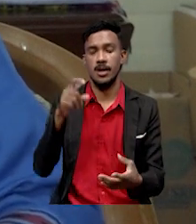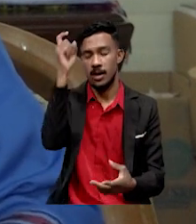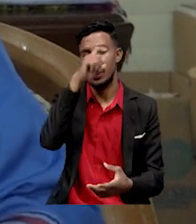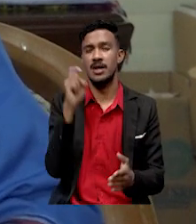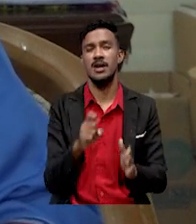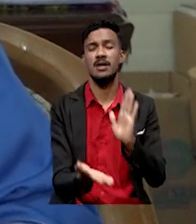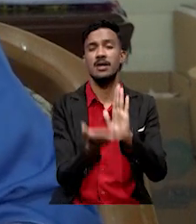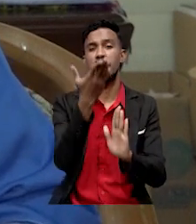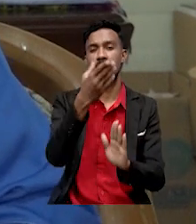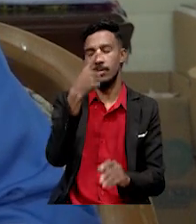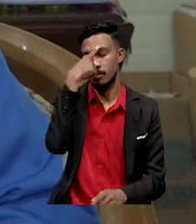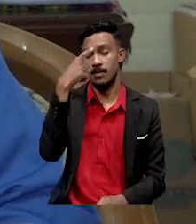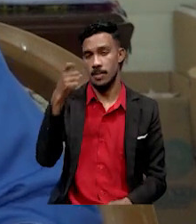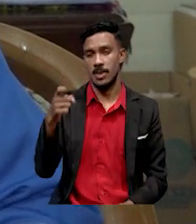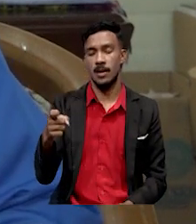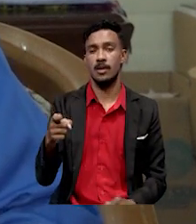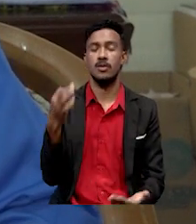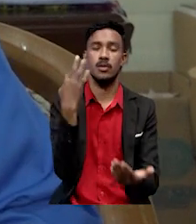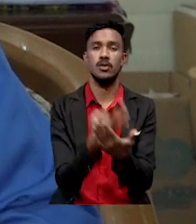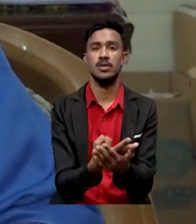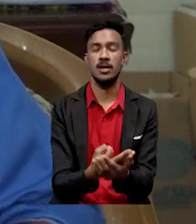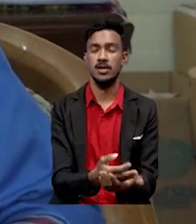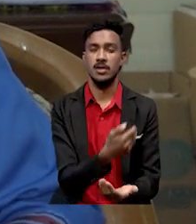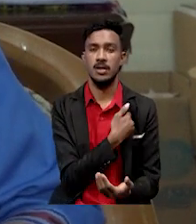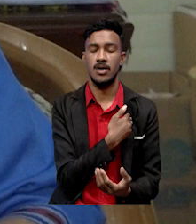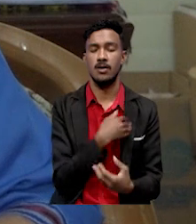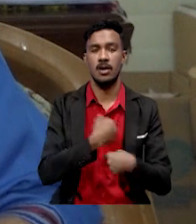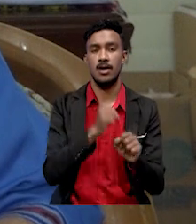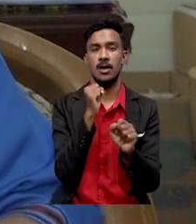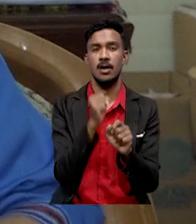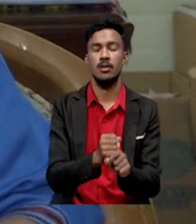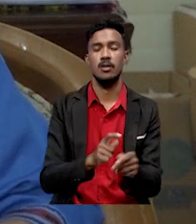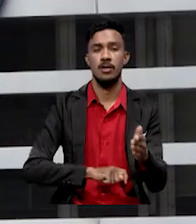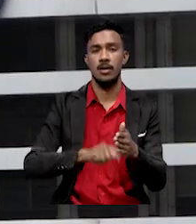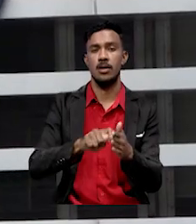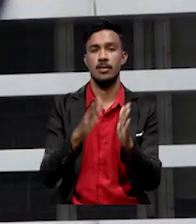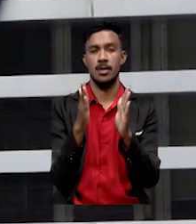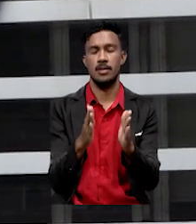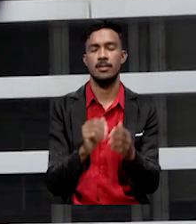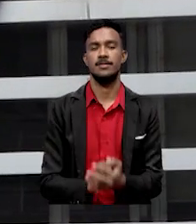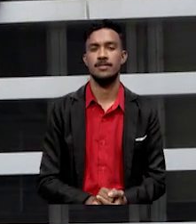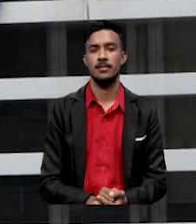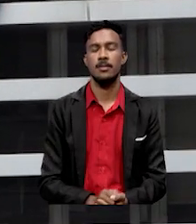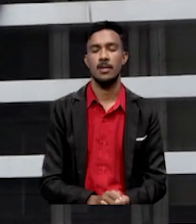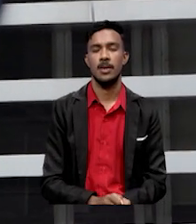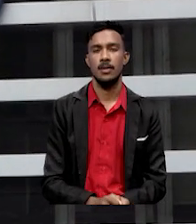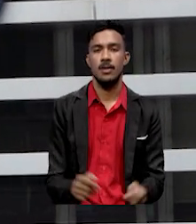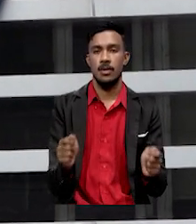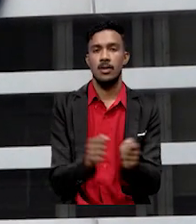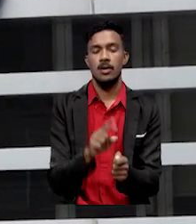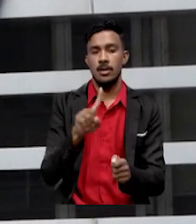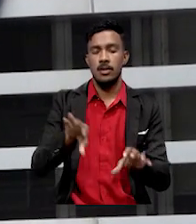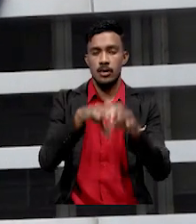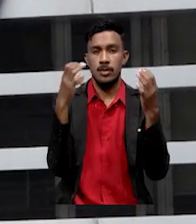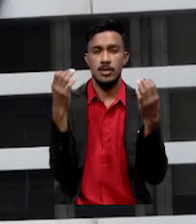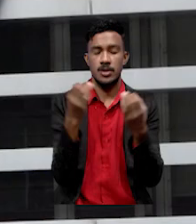tande orsamentu la ia maka sirat sirau kalo halo rekrutamentu. Alendene tir komisan